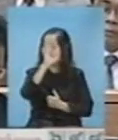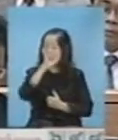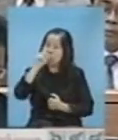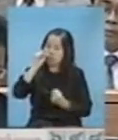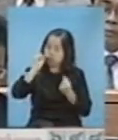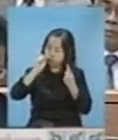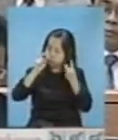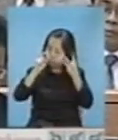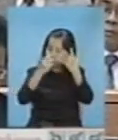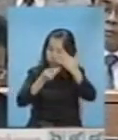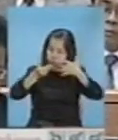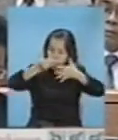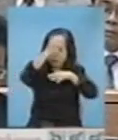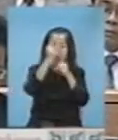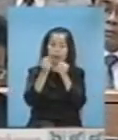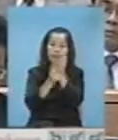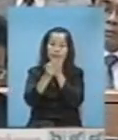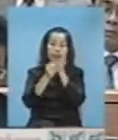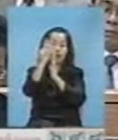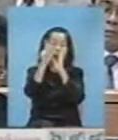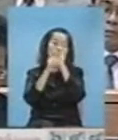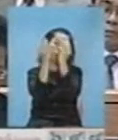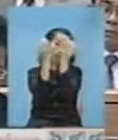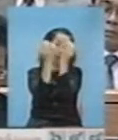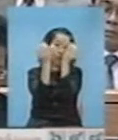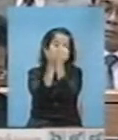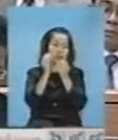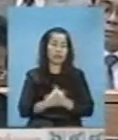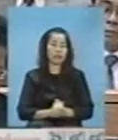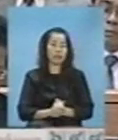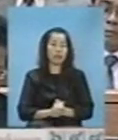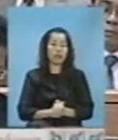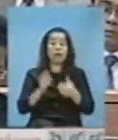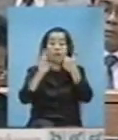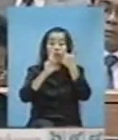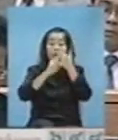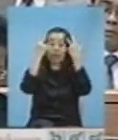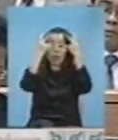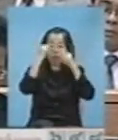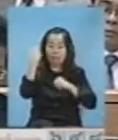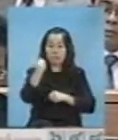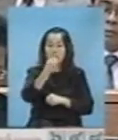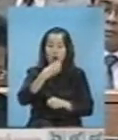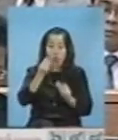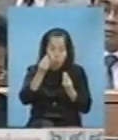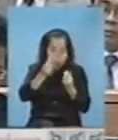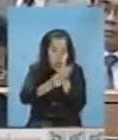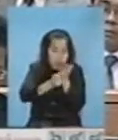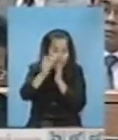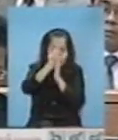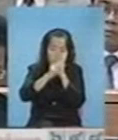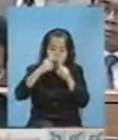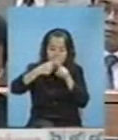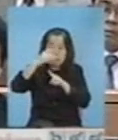ทุกขั้นตอนในเรื่องการแก้ไขรัฐธรรมนูญท่านรองนายกรัฐมนตรีท่านหนึ่งบอกว่าจะแก้รัฐธรรมนูญอีก8